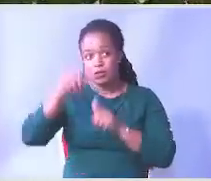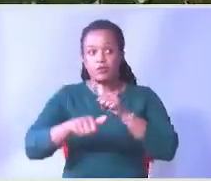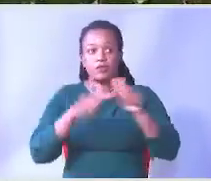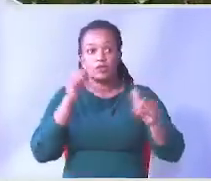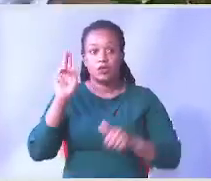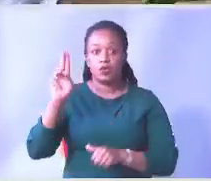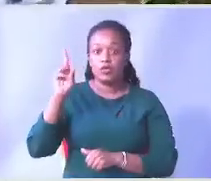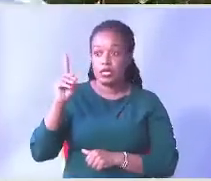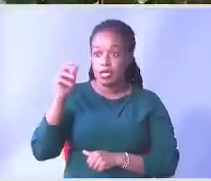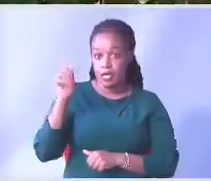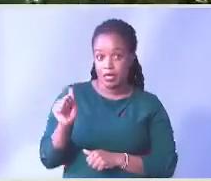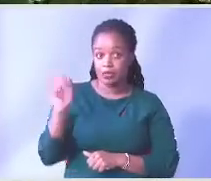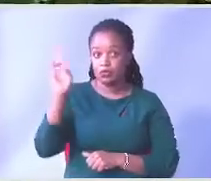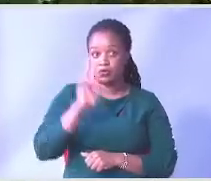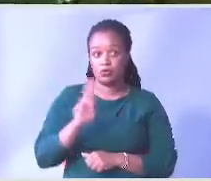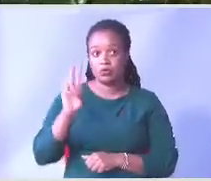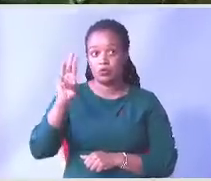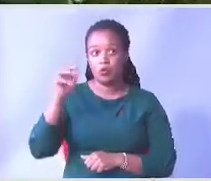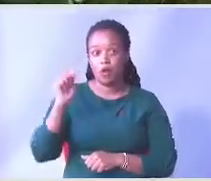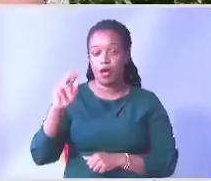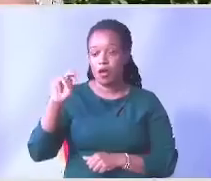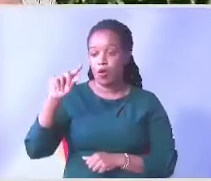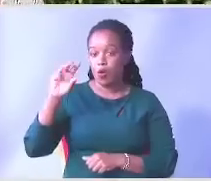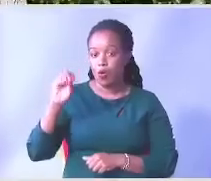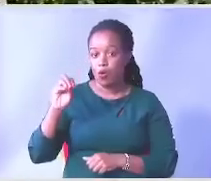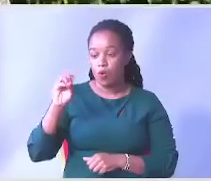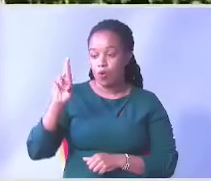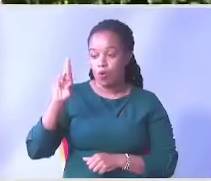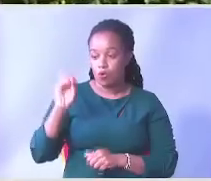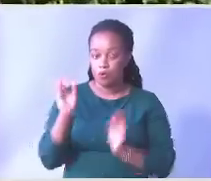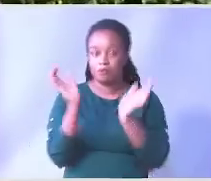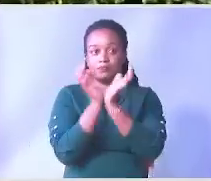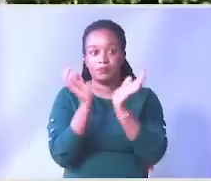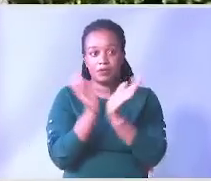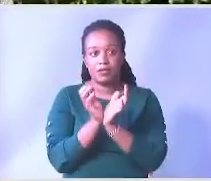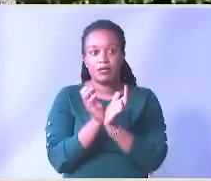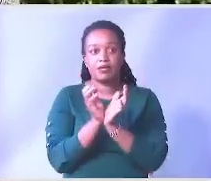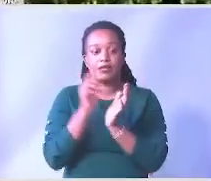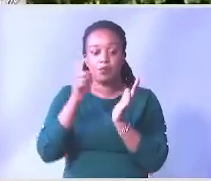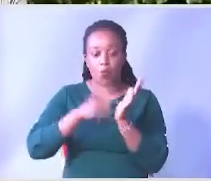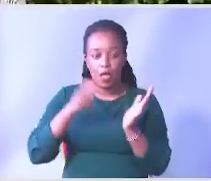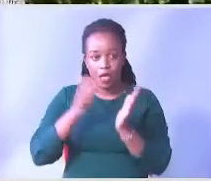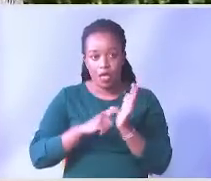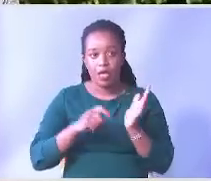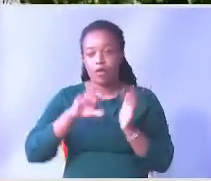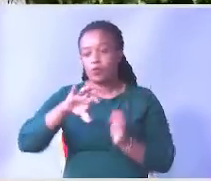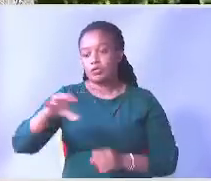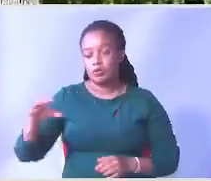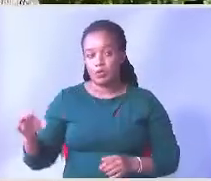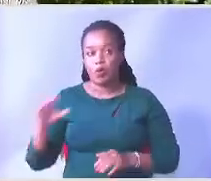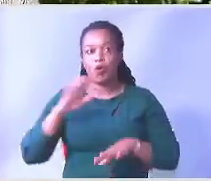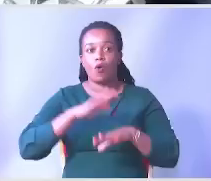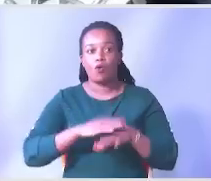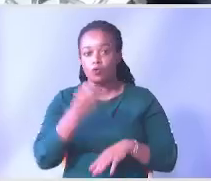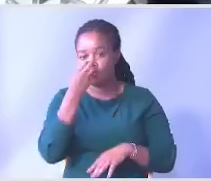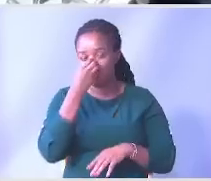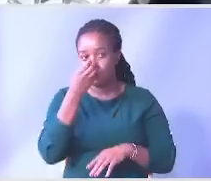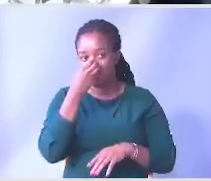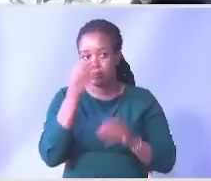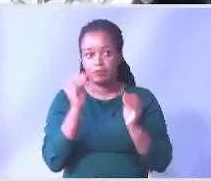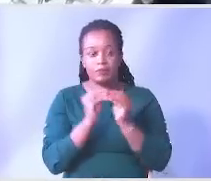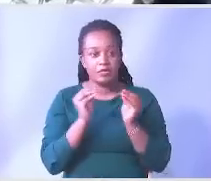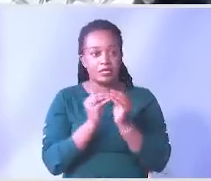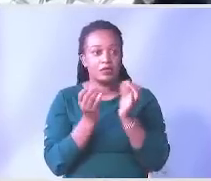a permit to use Wangoro Stadium in Moya constituency for Deputy President William Ruto's meeting on Saturday. When